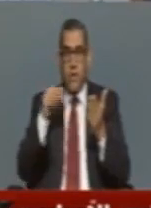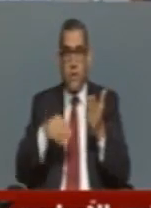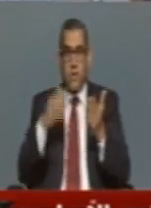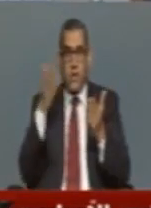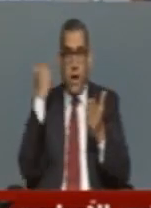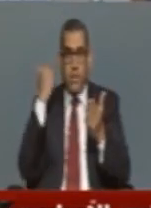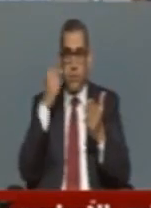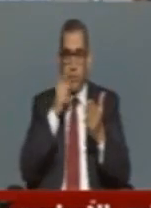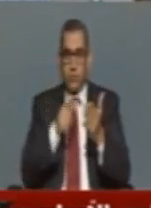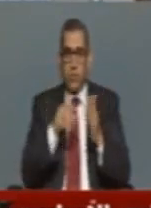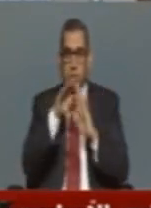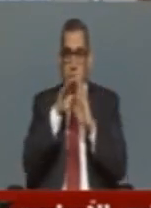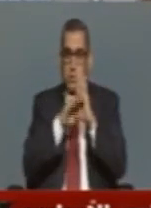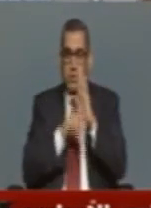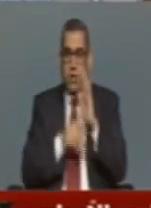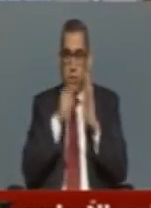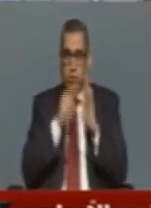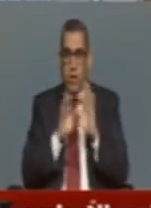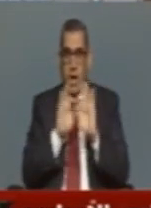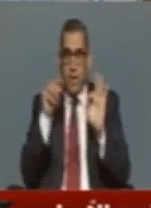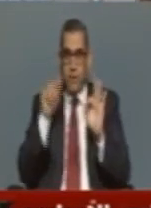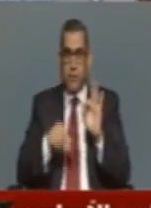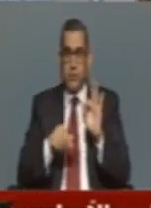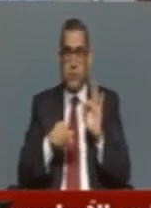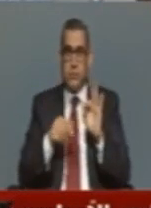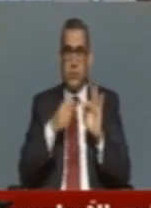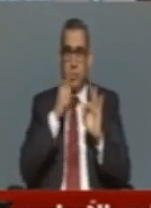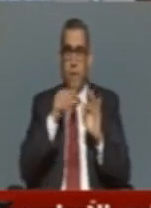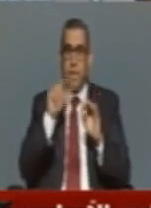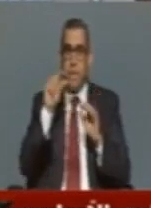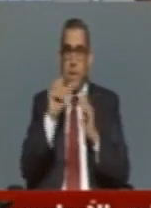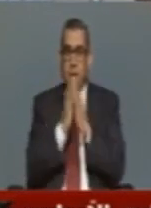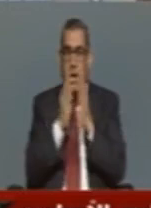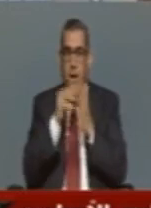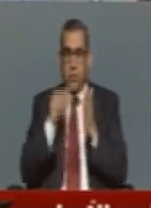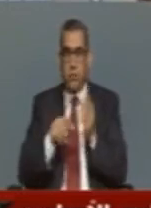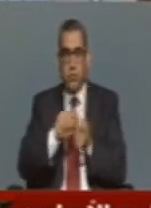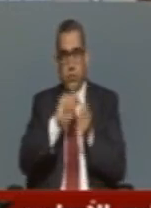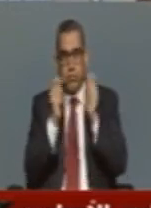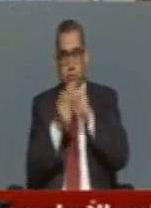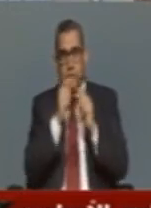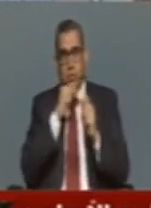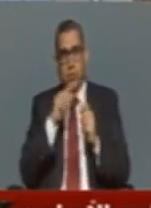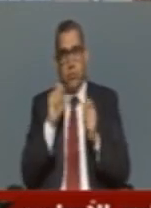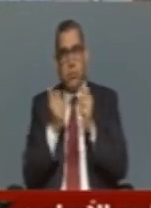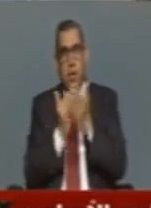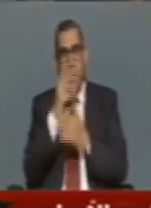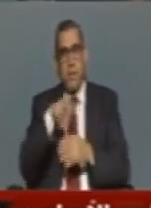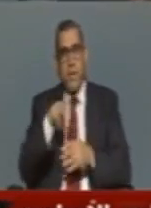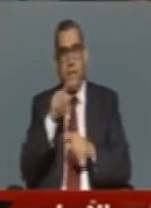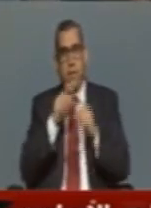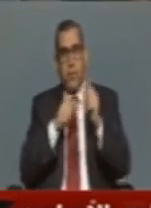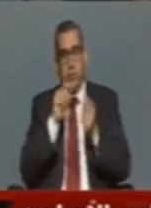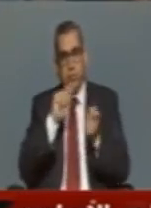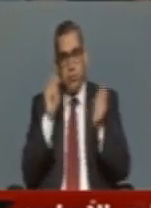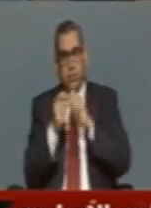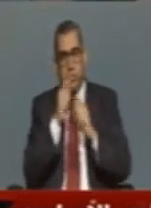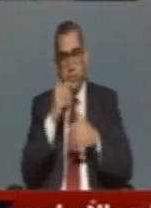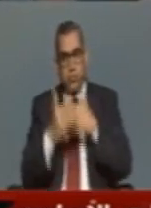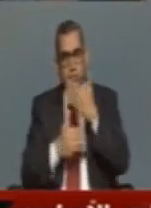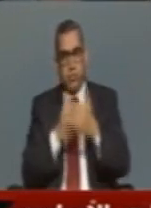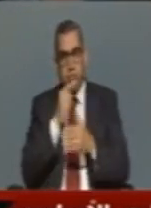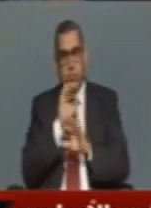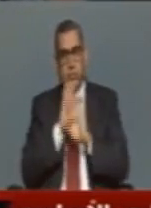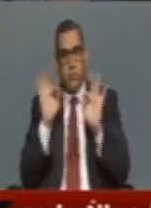الموضوعات بتاعتها، عندنا 49 منهج تم تطويرهم وشغالين، وقطار قطار التطوير وصل للصف